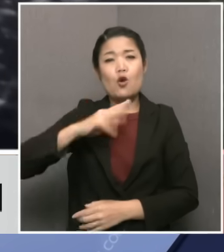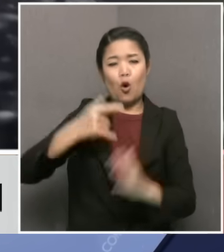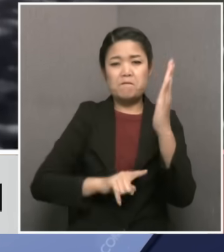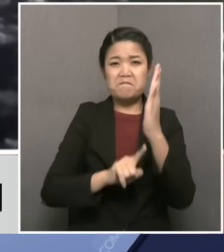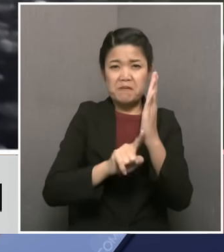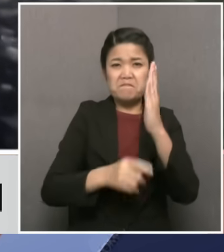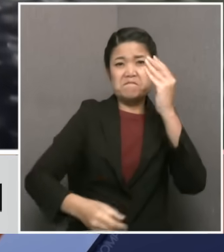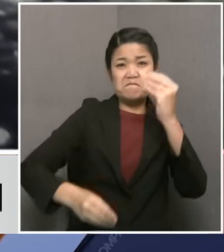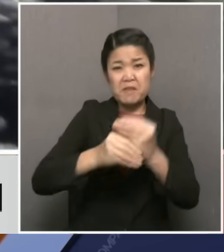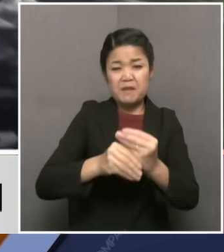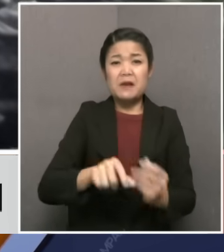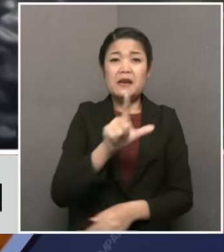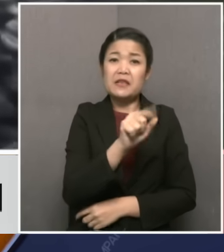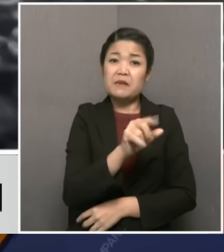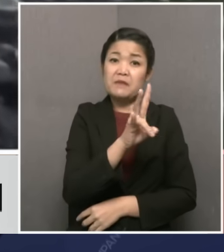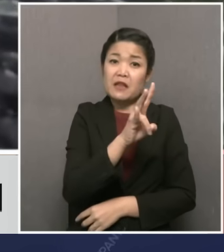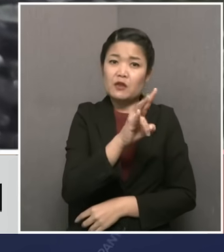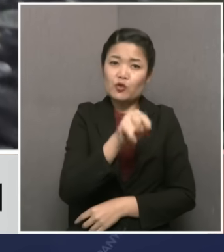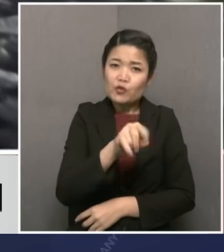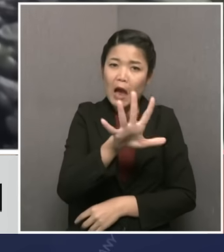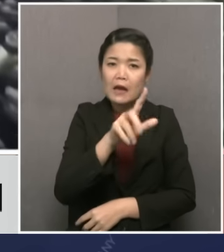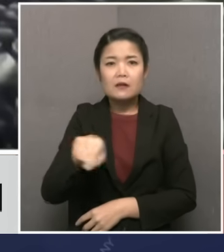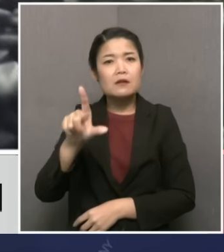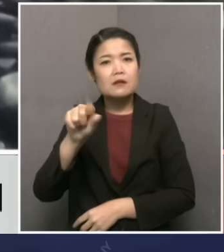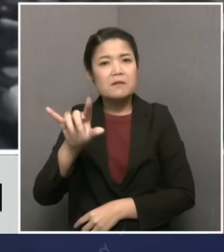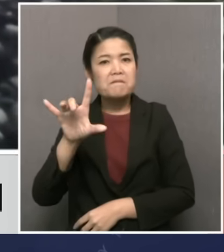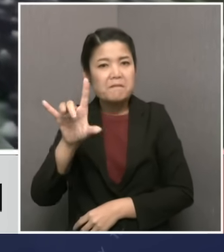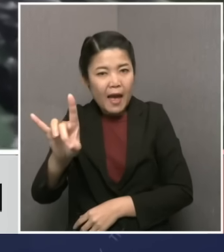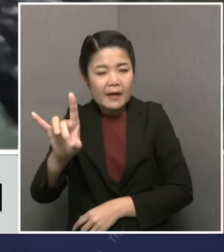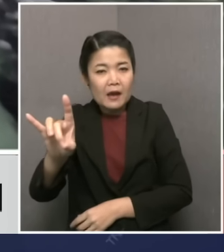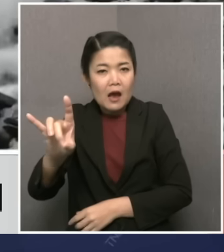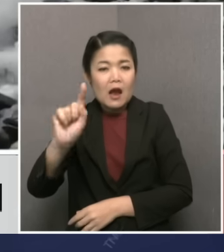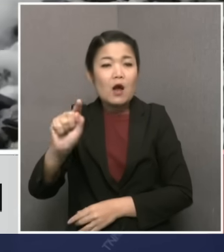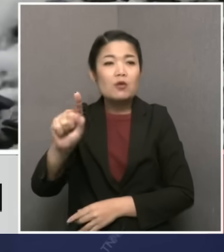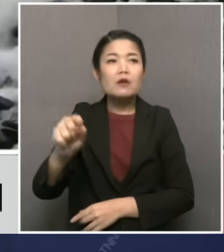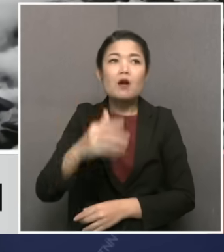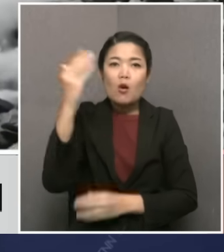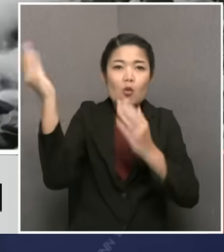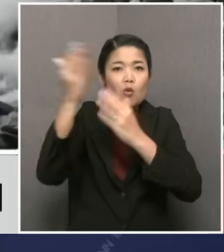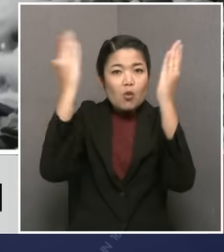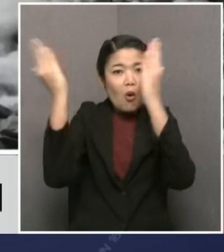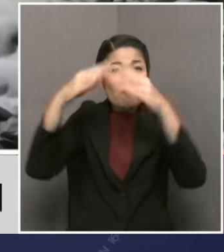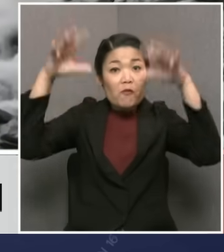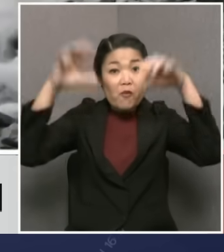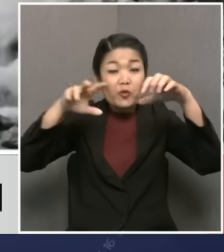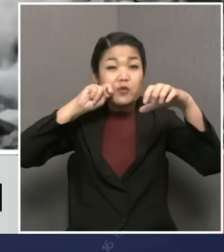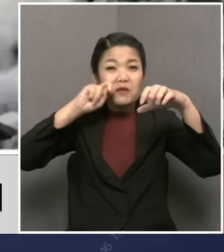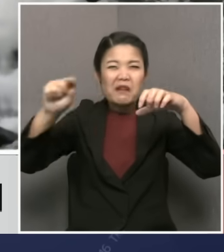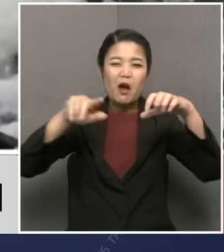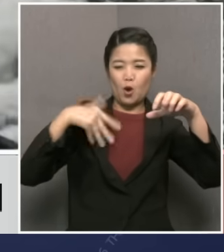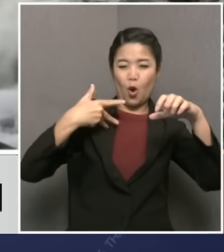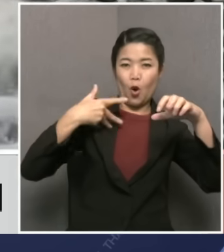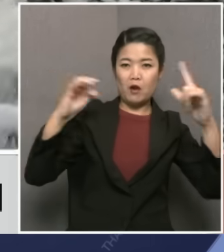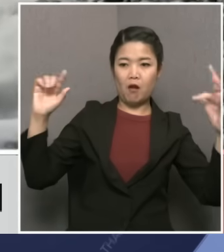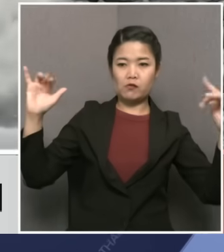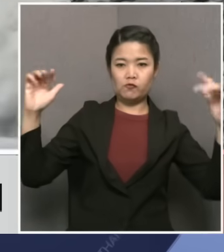เมื่อกี้มันสร้างความชื้นให้กับพายุแดเนียนเนี่ยฮะพายุเนี่ยมันหาอาหารอยู่แล้วนะเมื่อมีความชื้นแน่นอนมันกลืนเข้